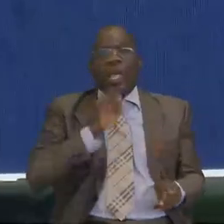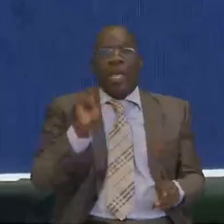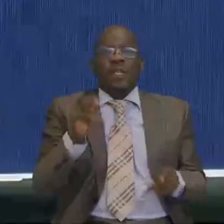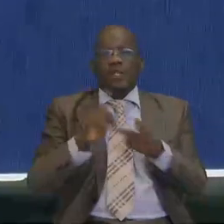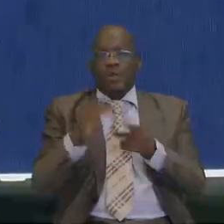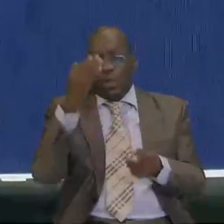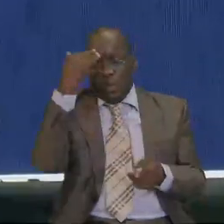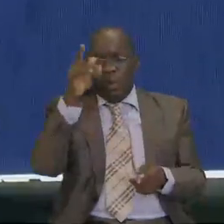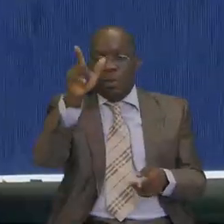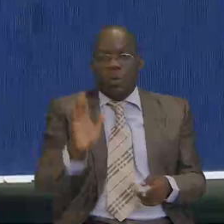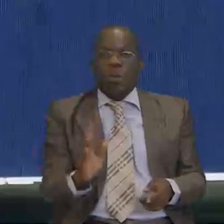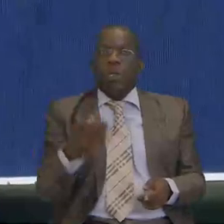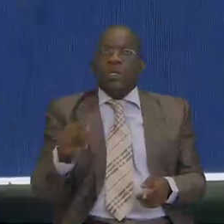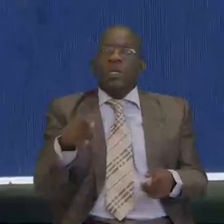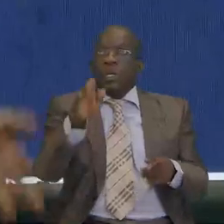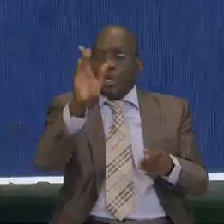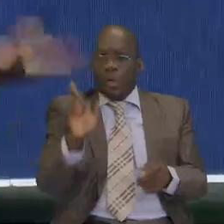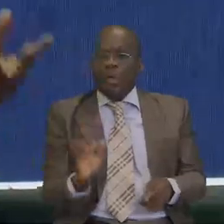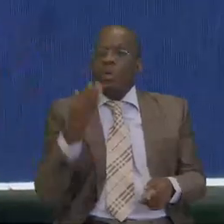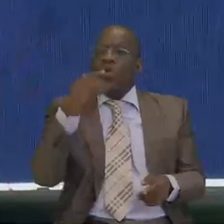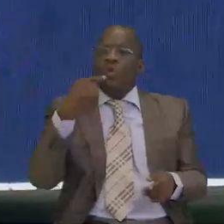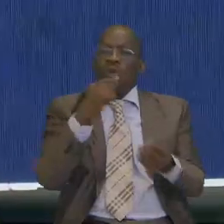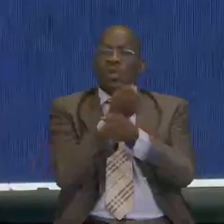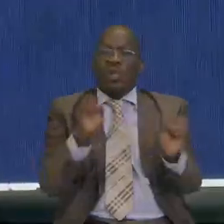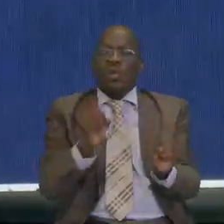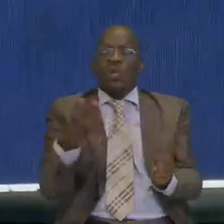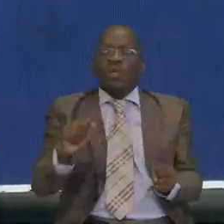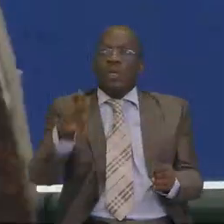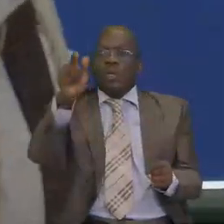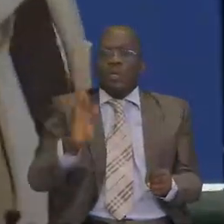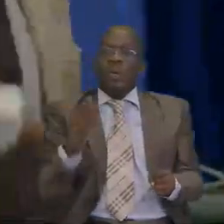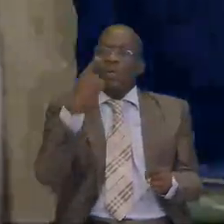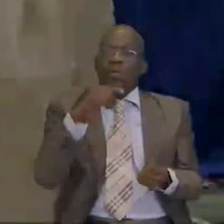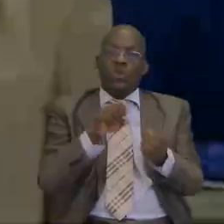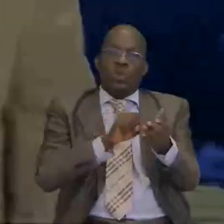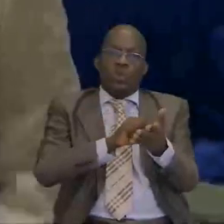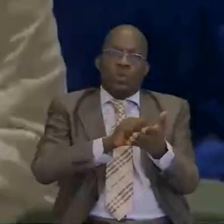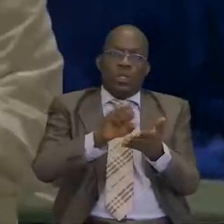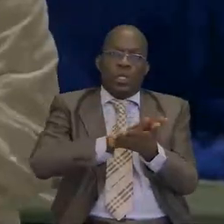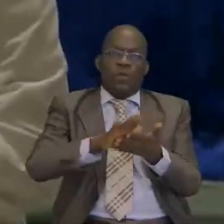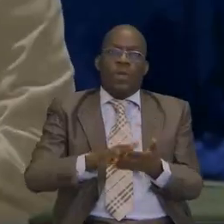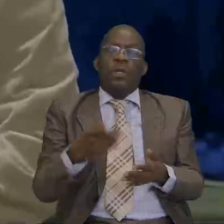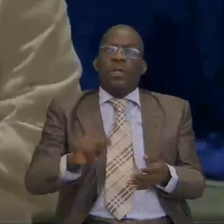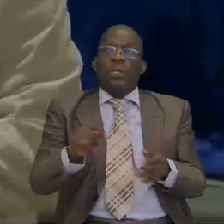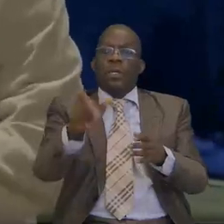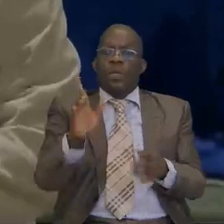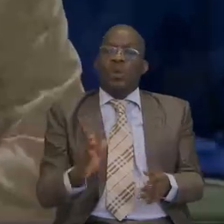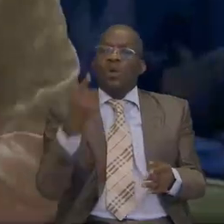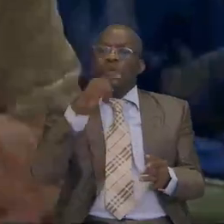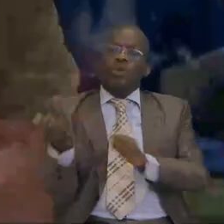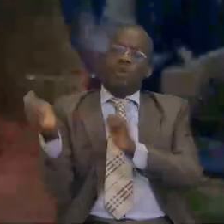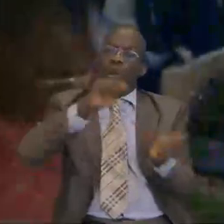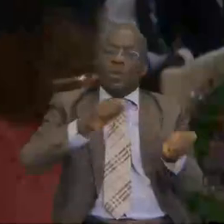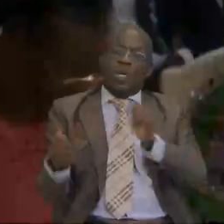Dieu. Le Dieu qui sauve, le Dieu qui sanctifie, le Dieu qui baptise